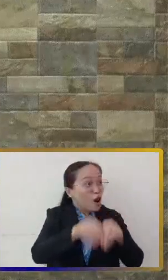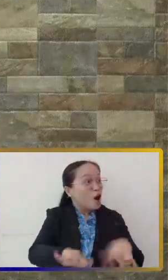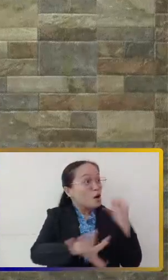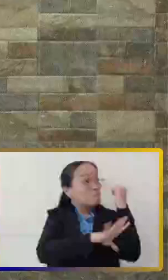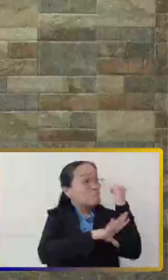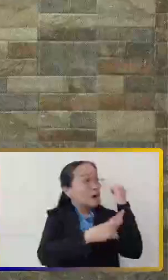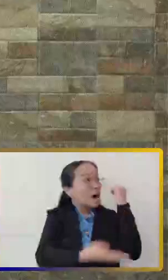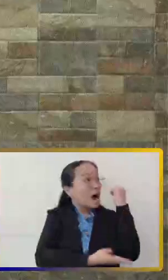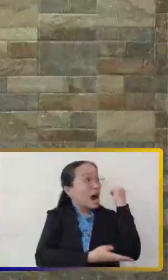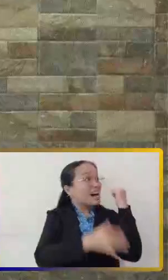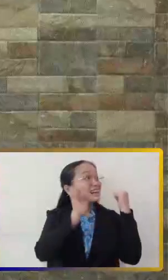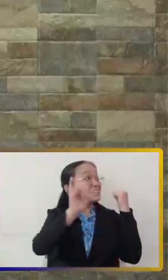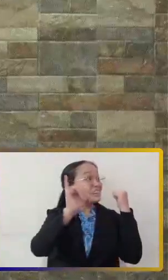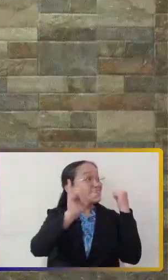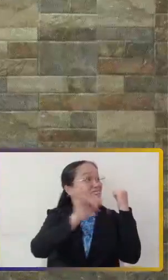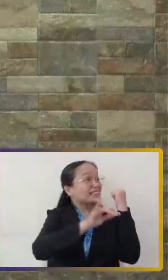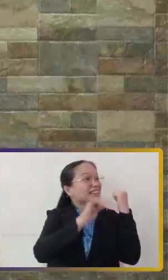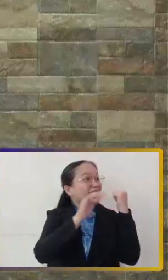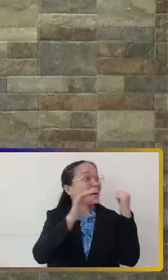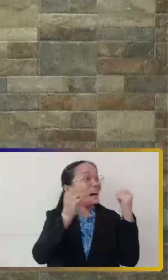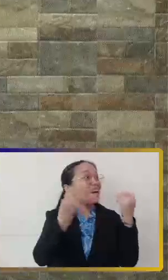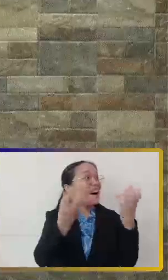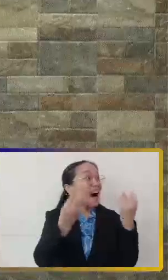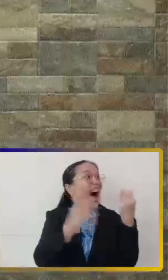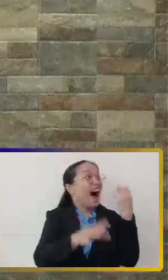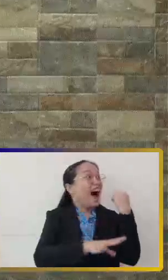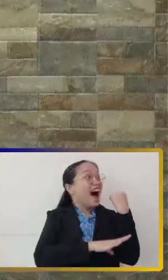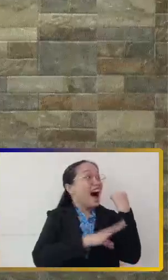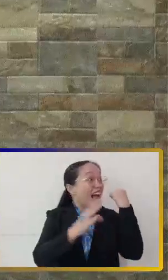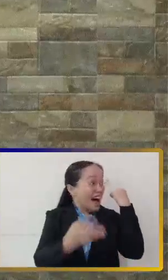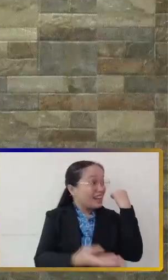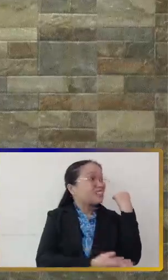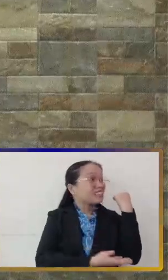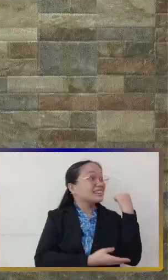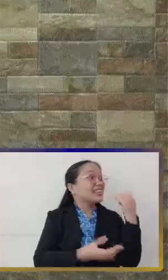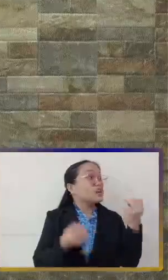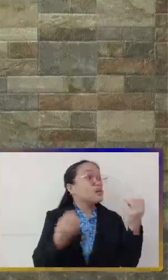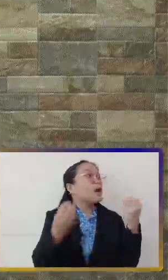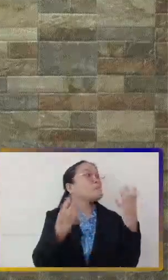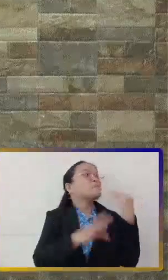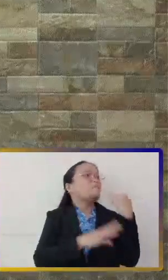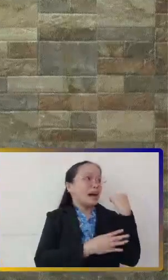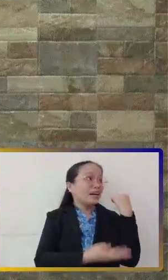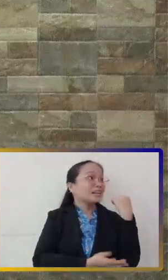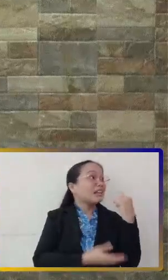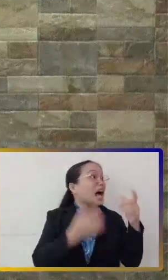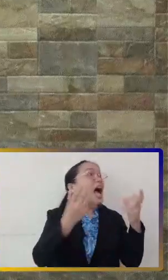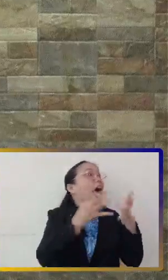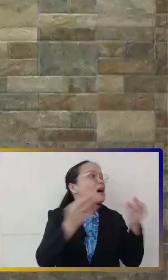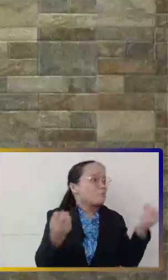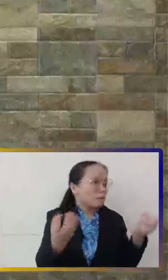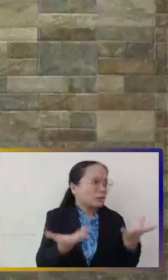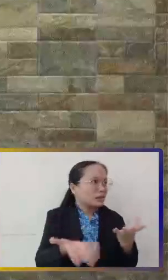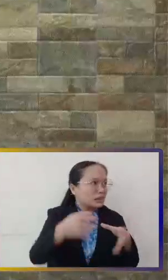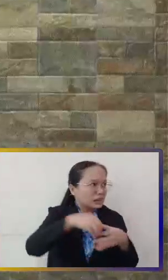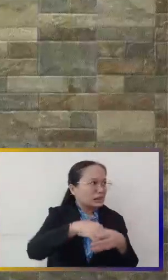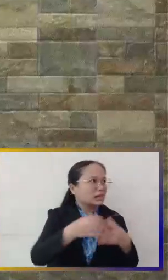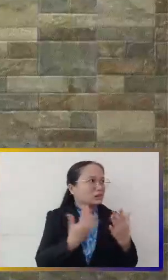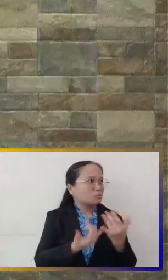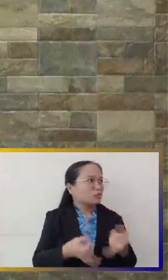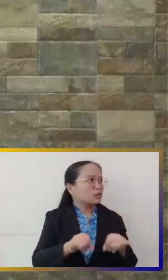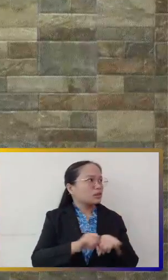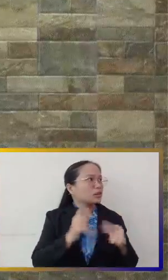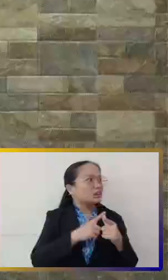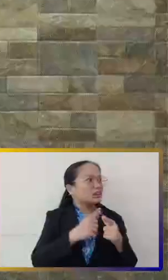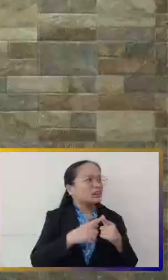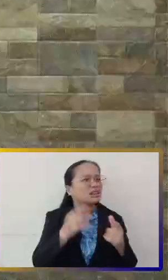Sasabihin ko yung mga presyo doon. But anyway, so, balik ako, sabi ko, Brad, nakuha na. Kasi nung kausap ko siya, sabi ko, wala yung